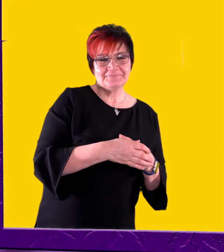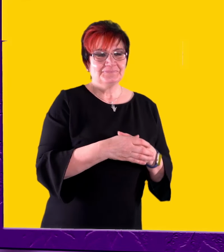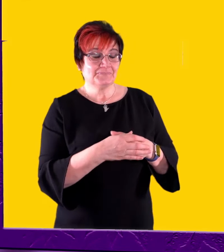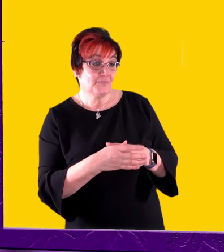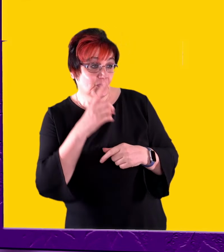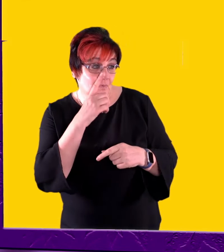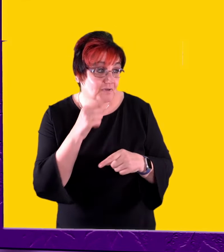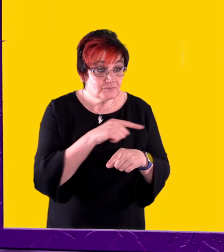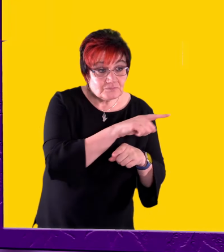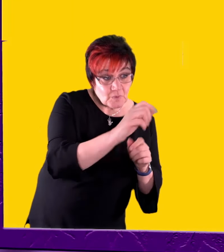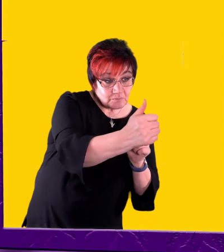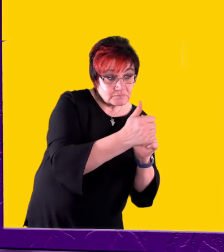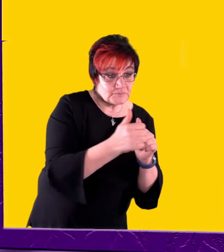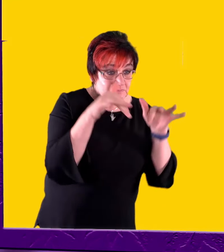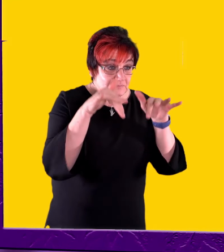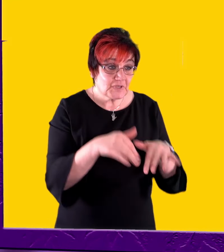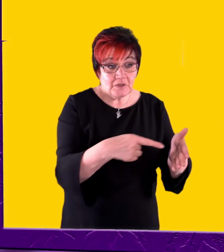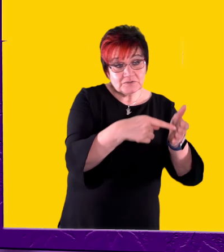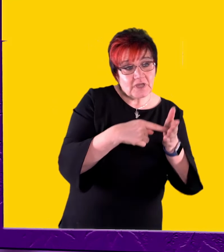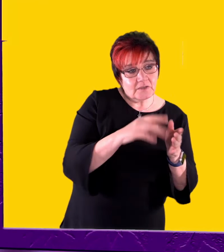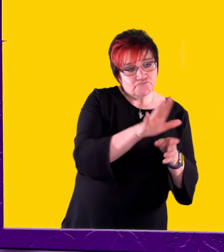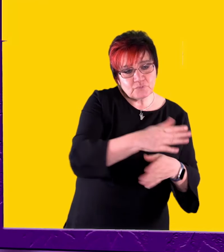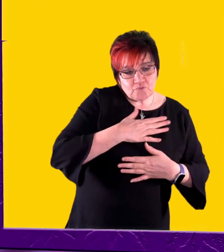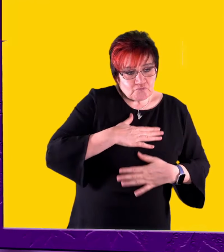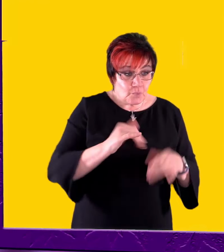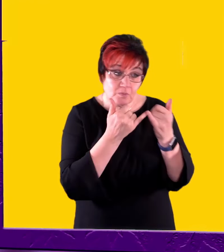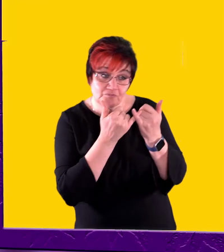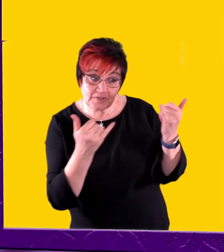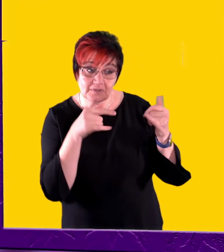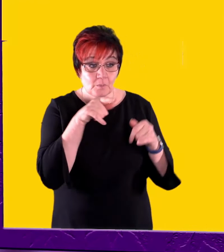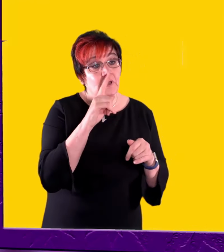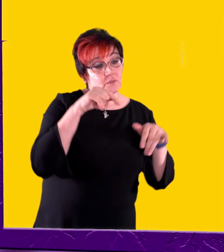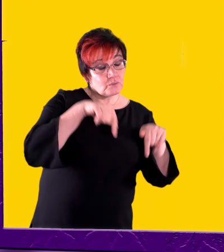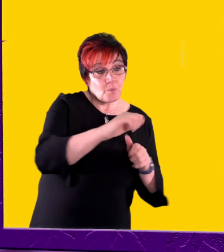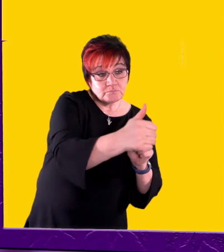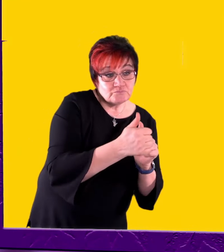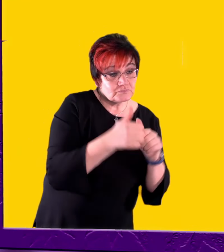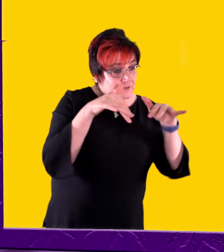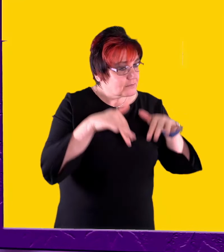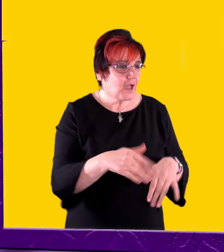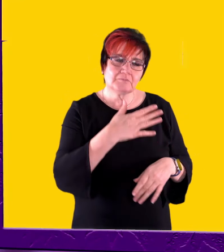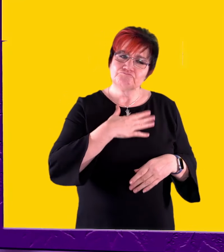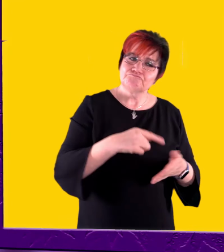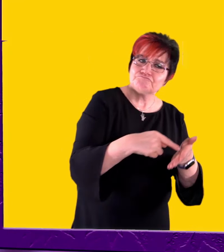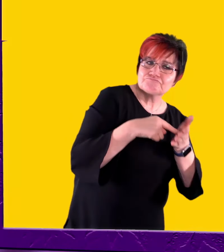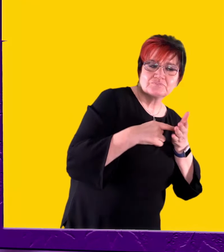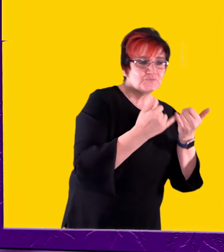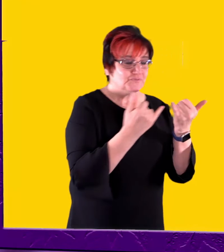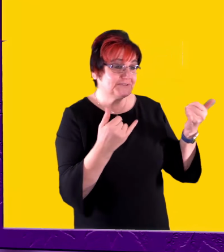Wenn du bei mir bist, dann zeig mir, wie's dir geht. Wenn du bei mir bist, dann zeig mir, wie's dir geht.